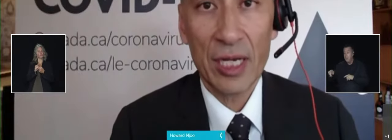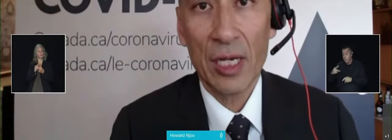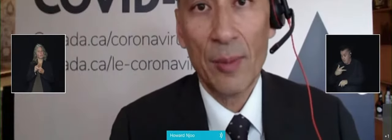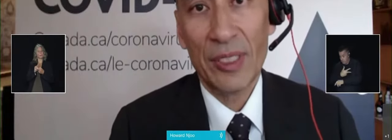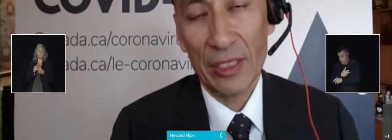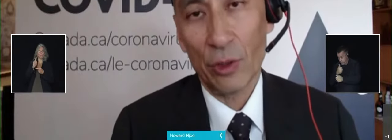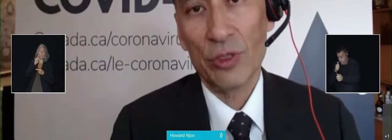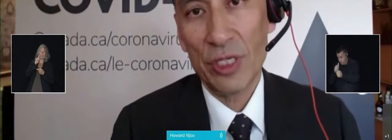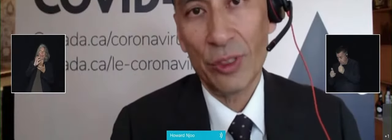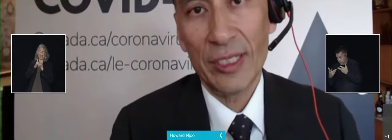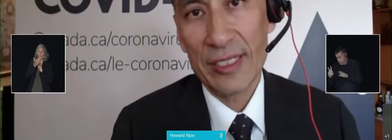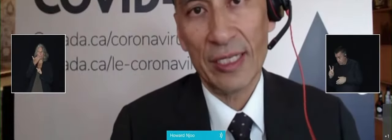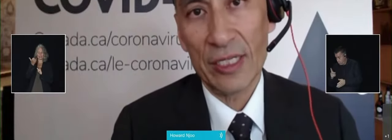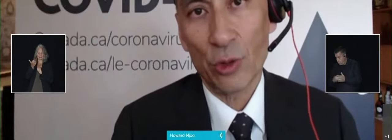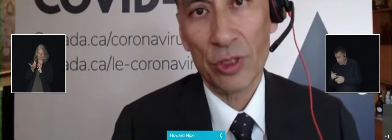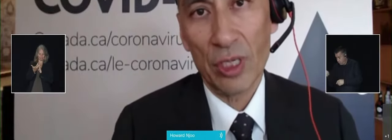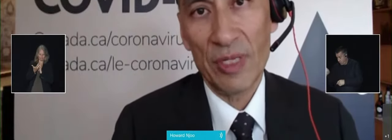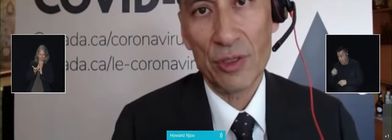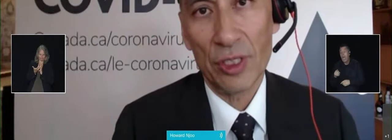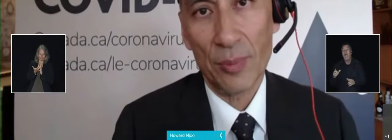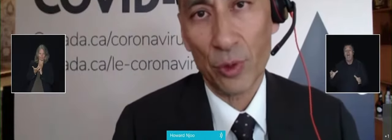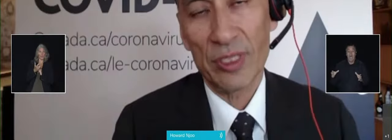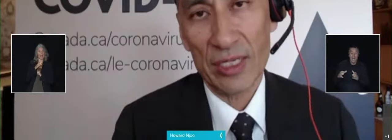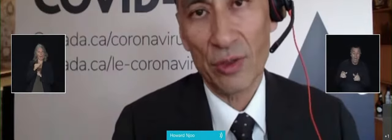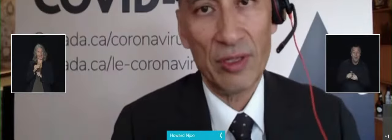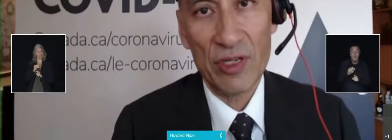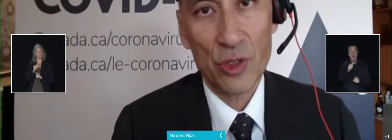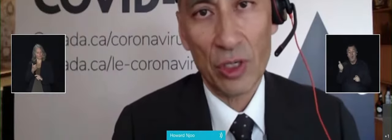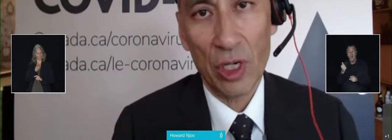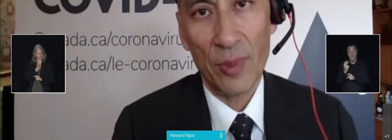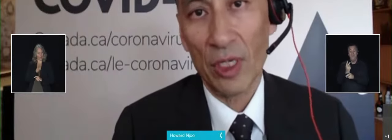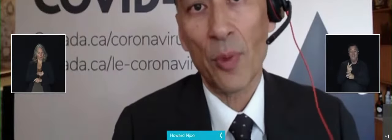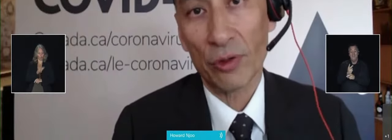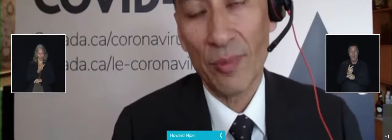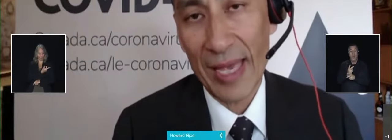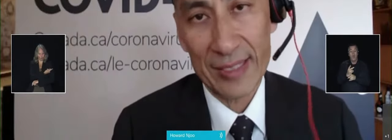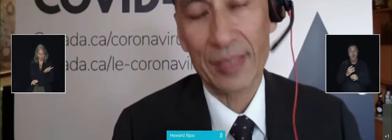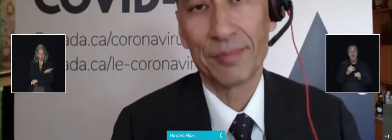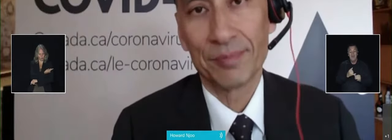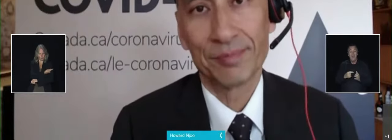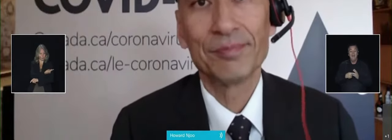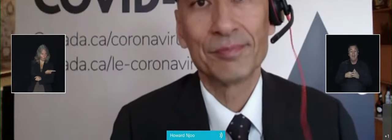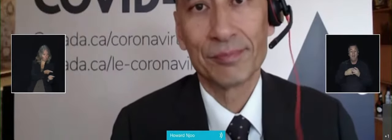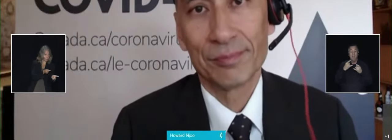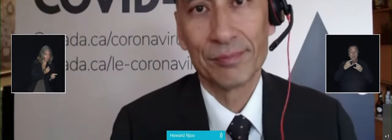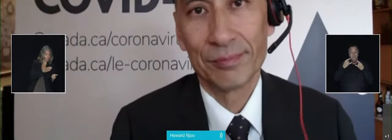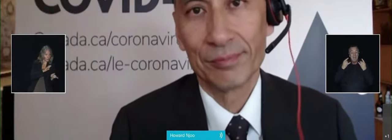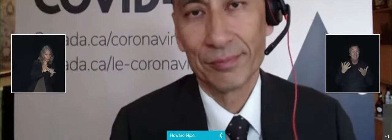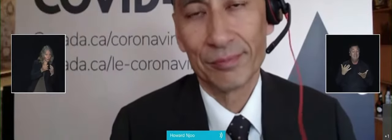et aussi peut-être utiliser des autres mesures de protection individuelle comme le port de masque.